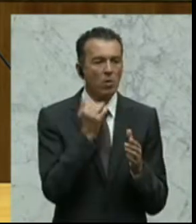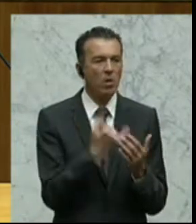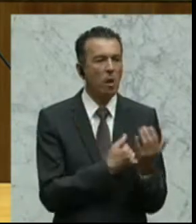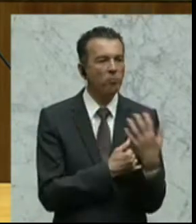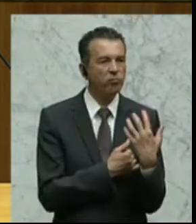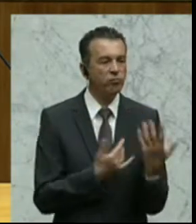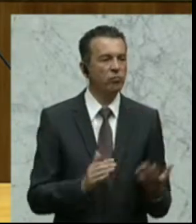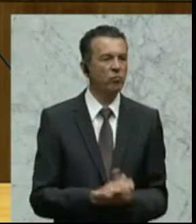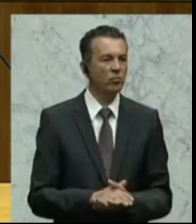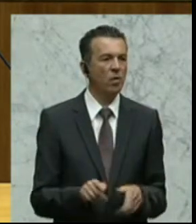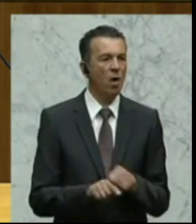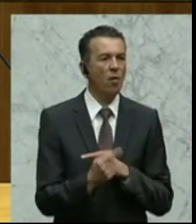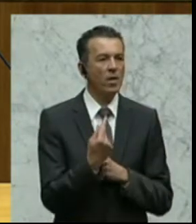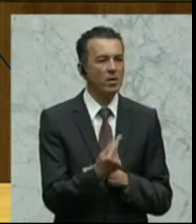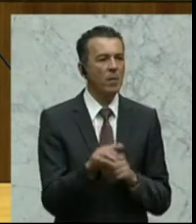wenn Sie Lehrerin sind.